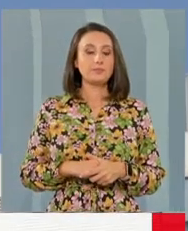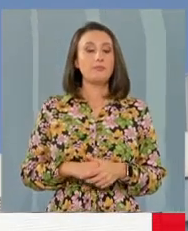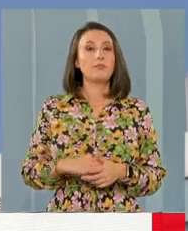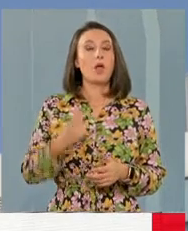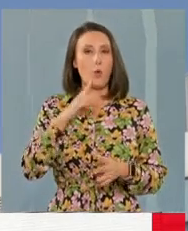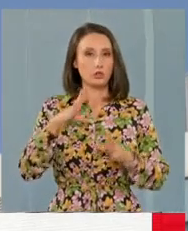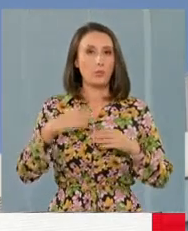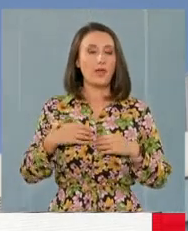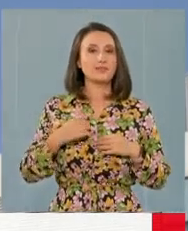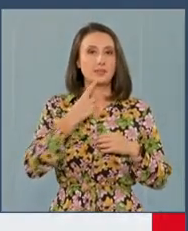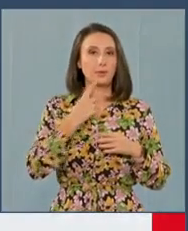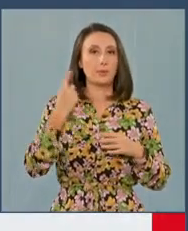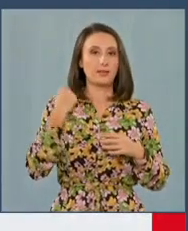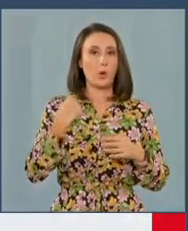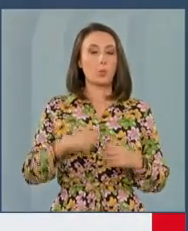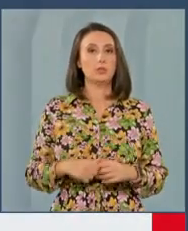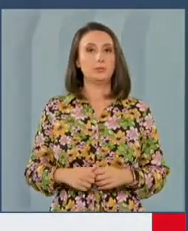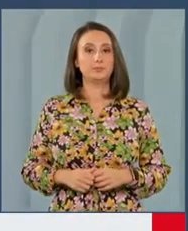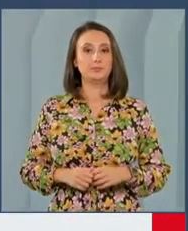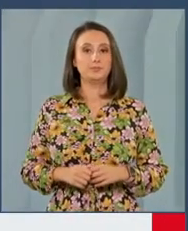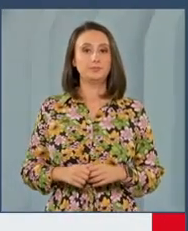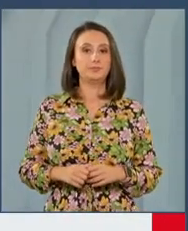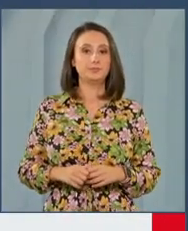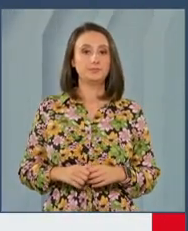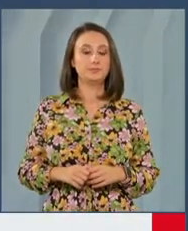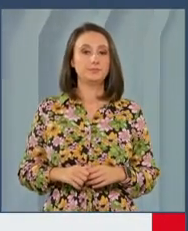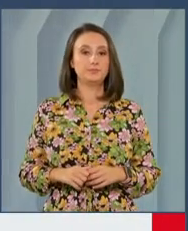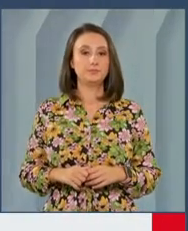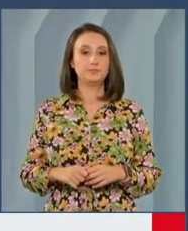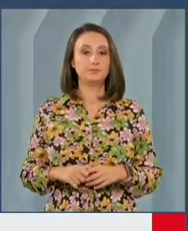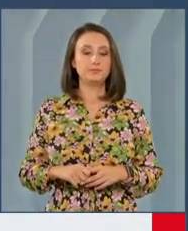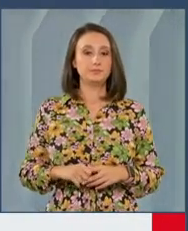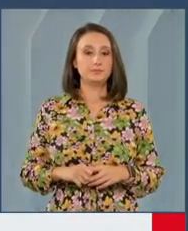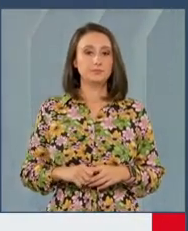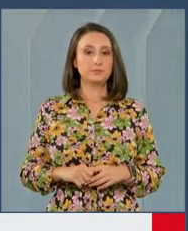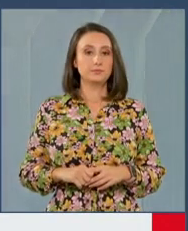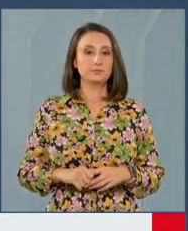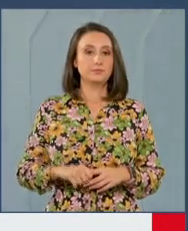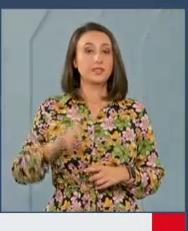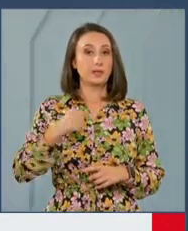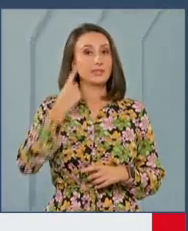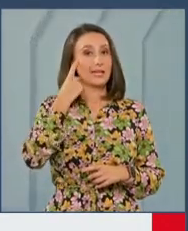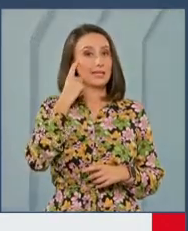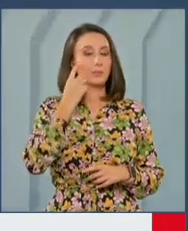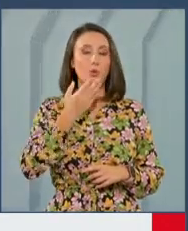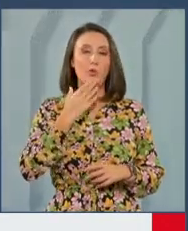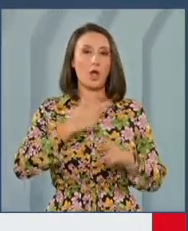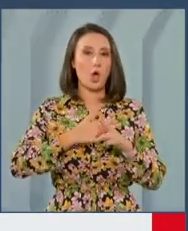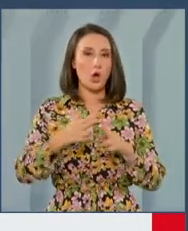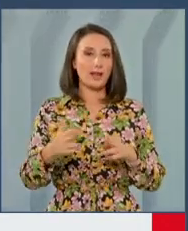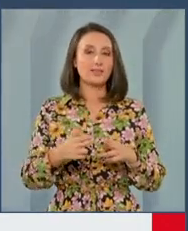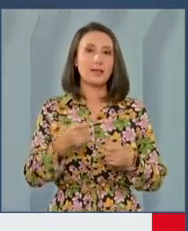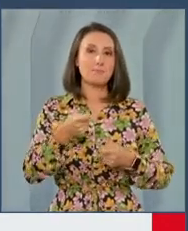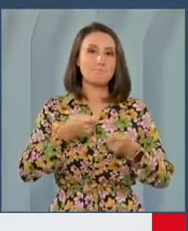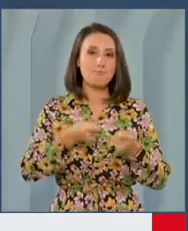parlamentară PNL-PSD-UDMR. Trebuie să ținem cont și de faptul că este totuși o chestiune de inechitate ca impozitele să fie la